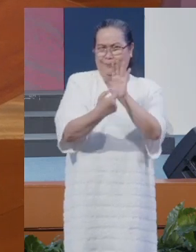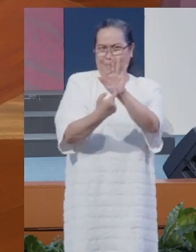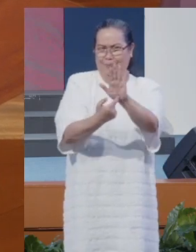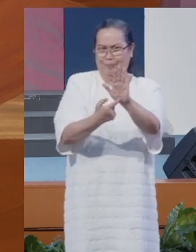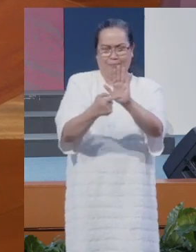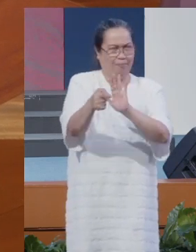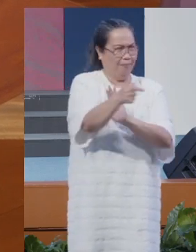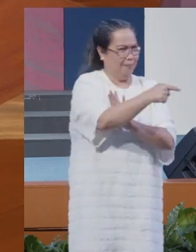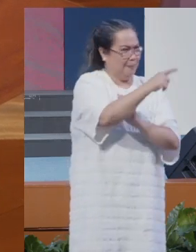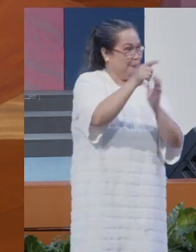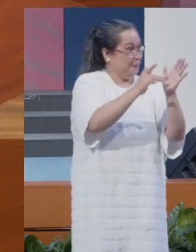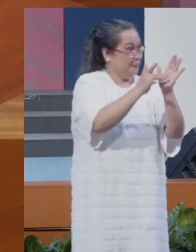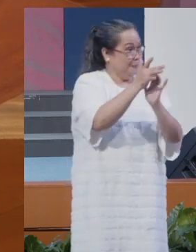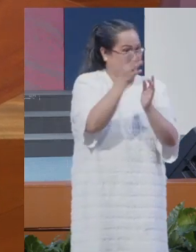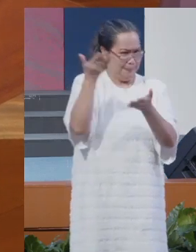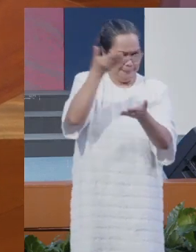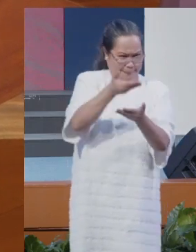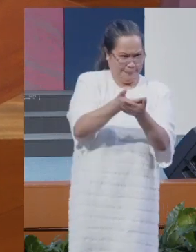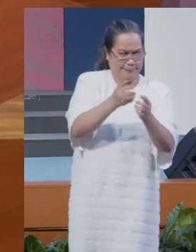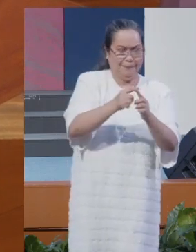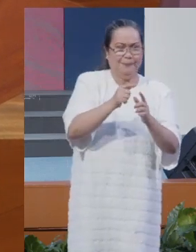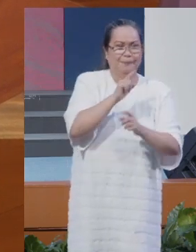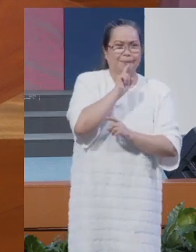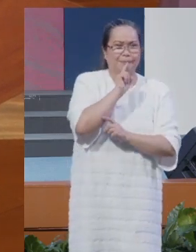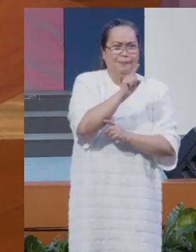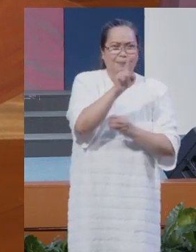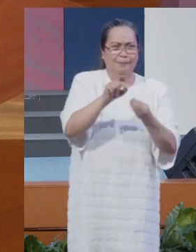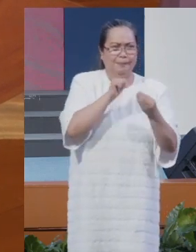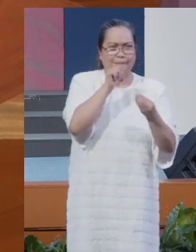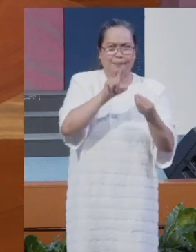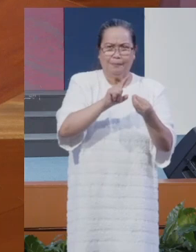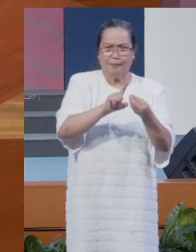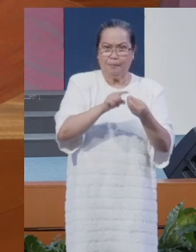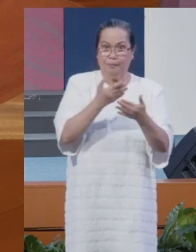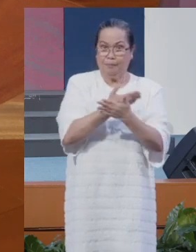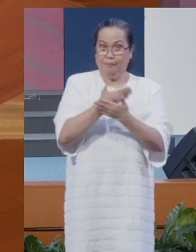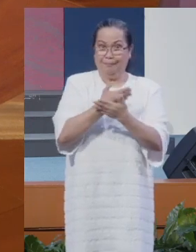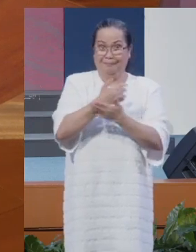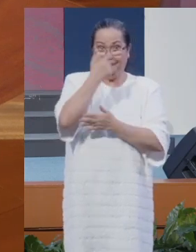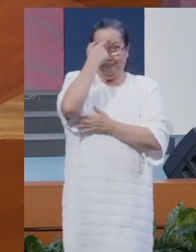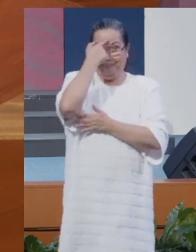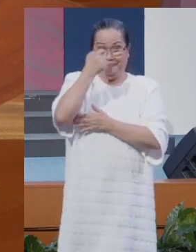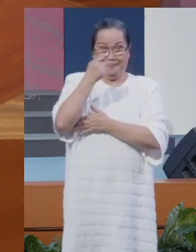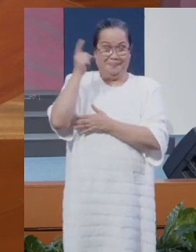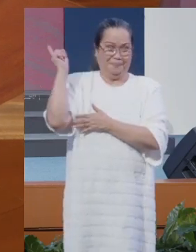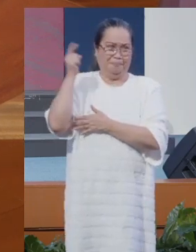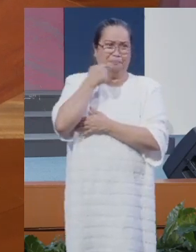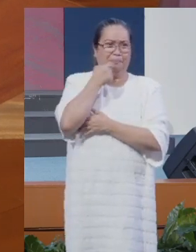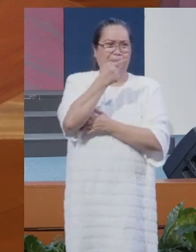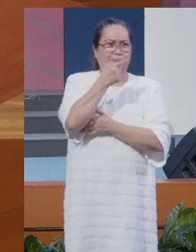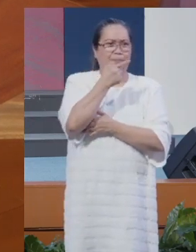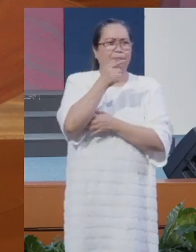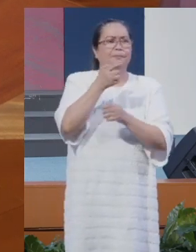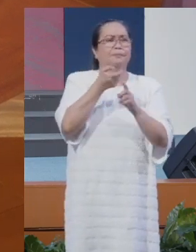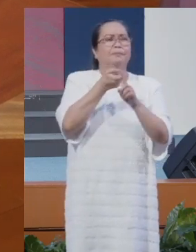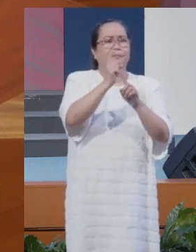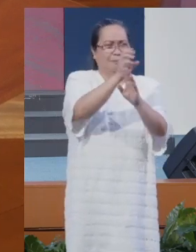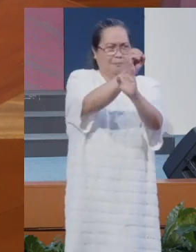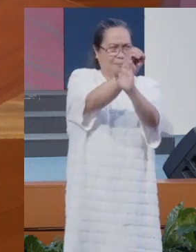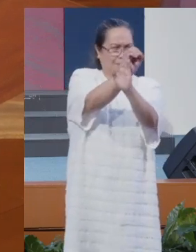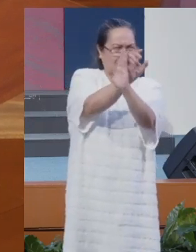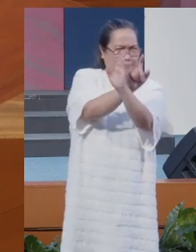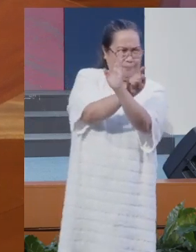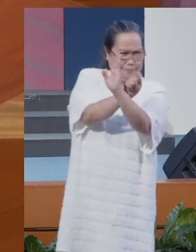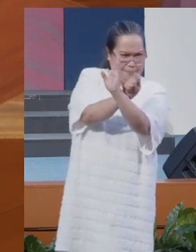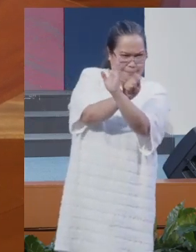nung siya'y dumating. Pero ito ay hindi talaga bago sapagkat ito ay ipinahayag na niya sa lumang tipan,